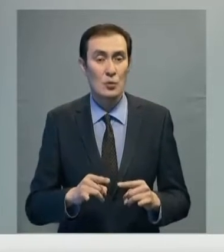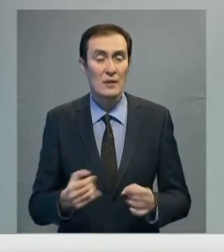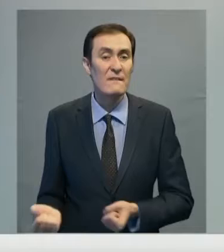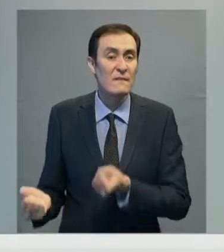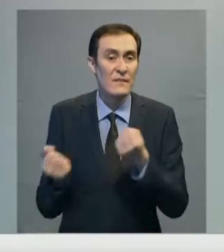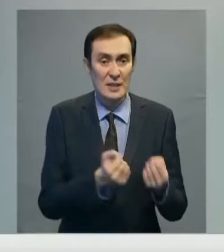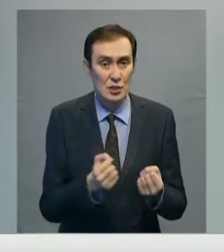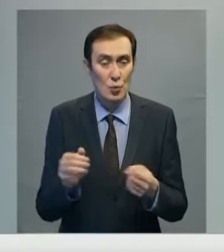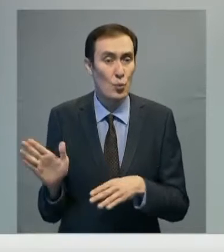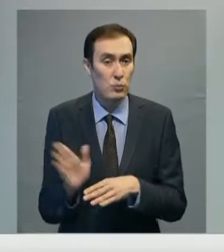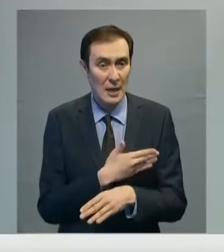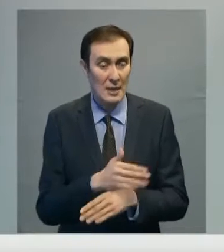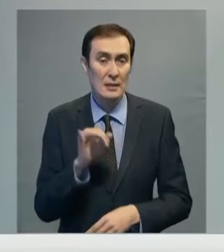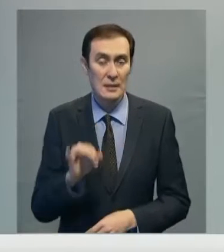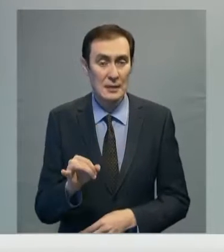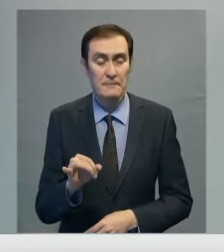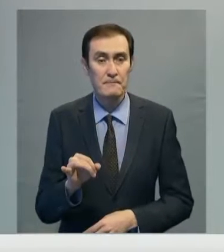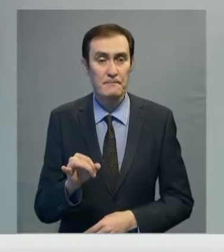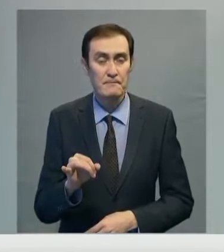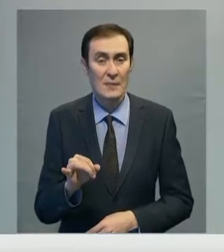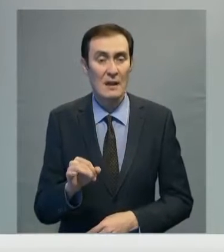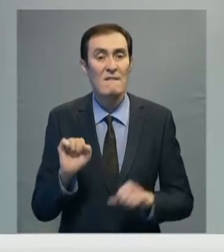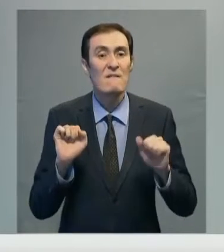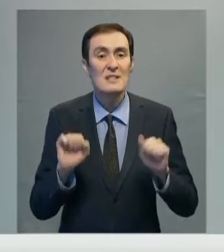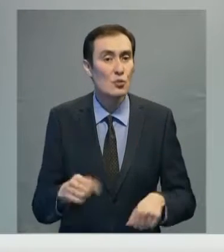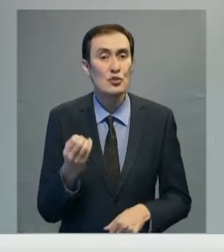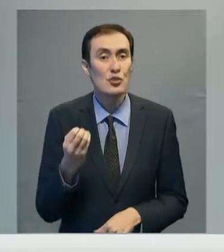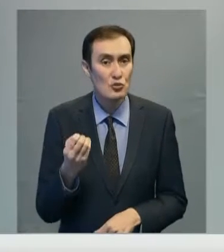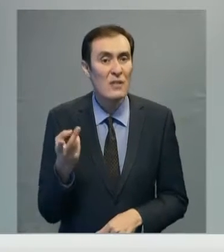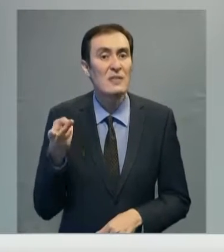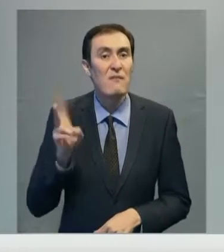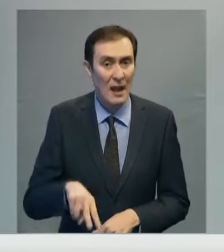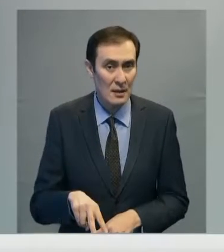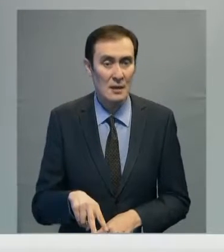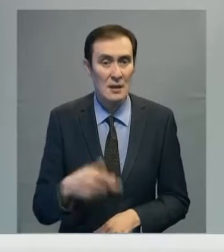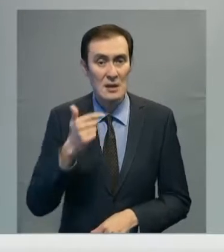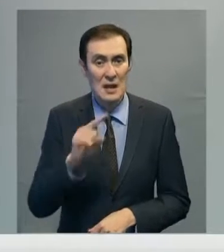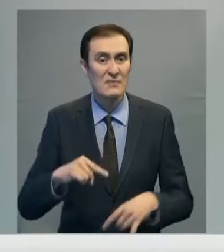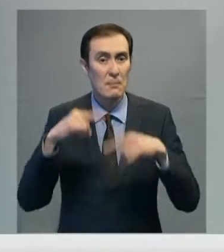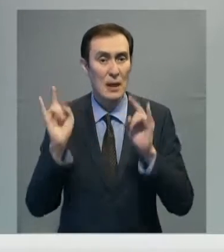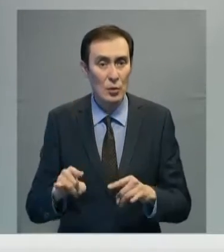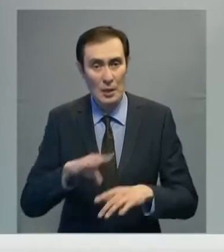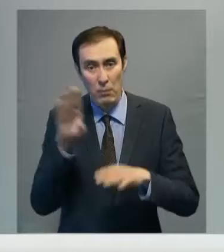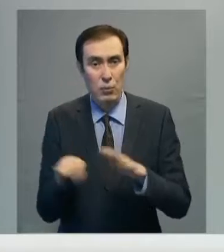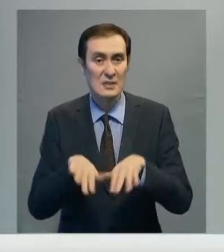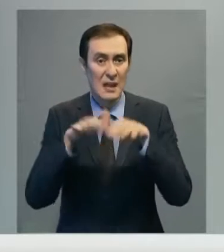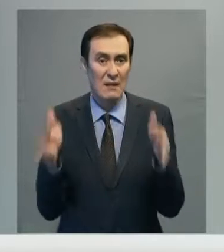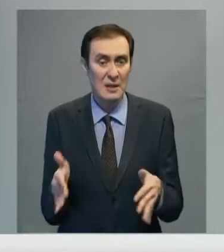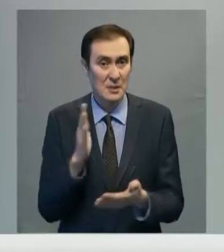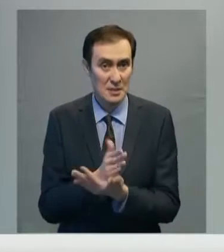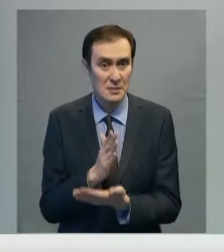вытащили нашими сотрудниками, и, возможно, еще находятся два газовых баллона под завалом. То есть